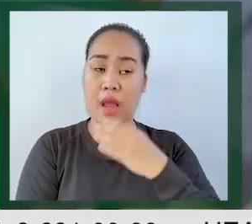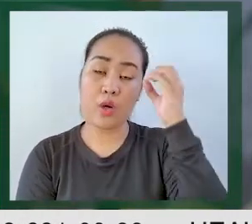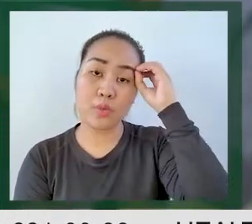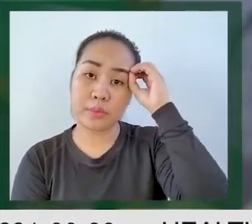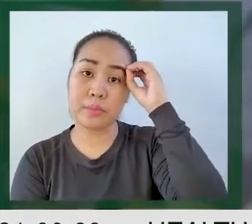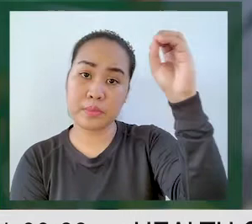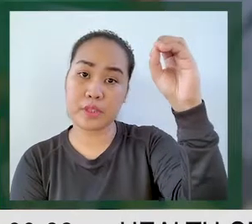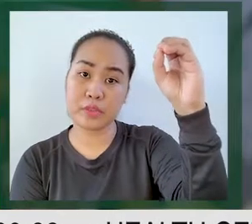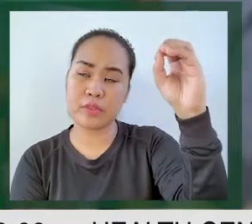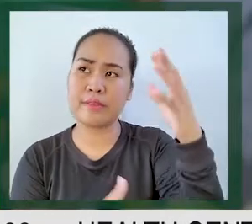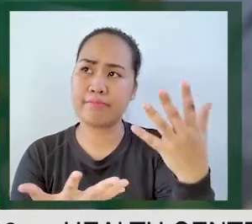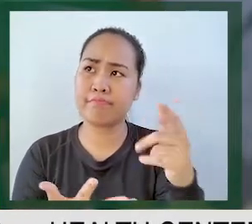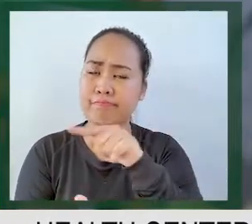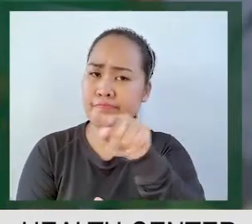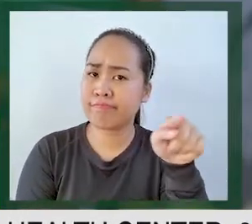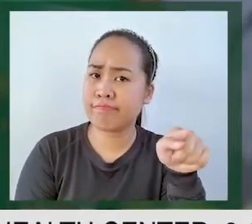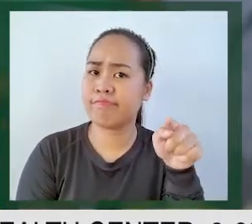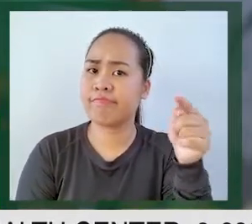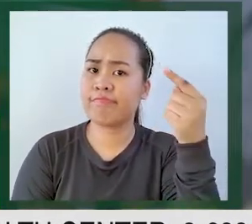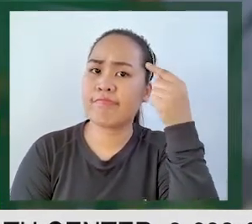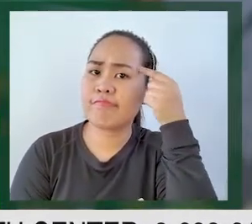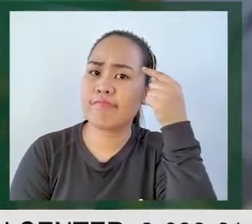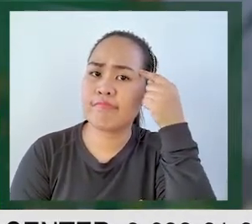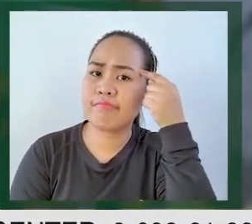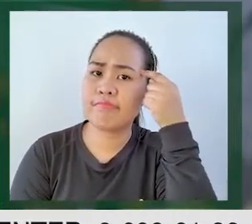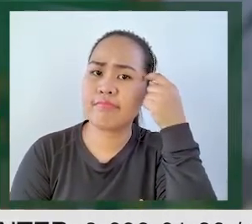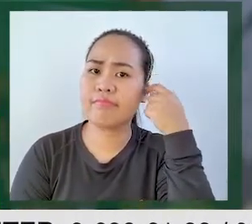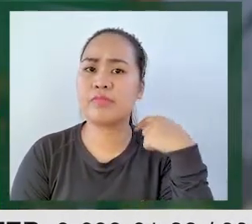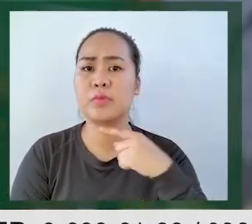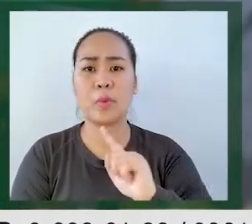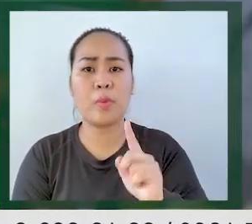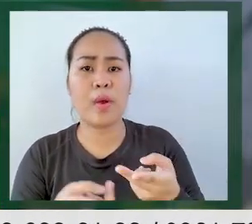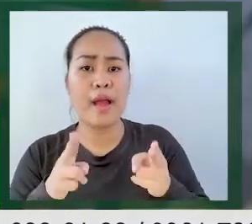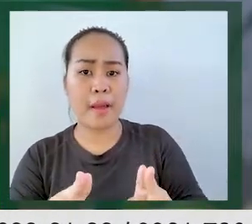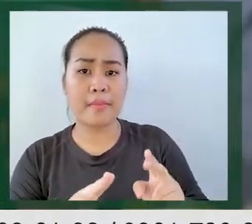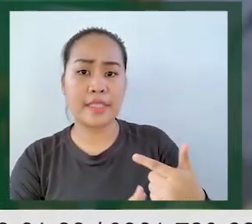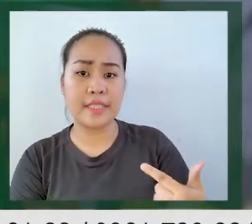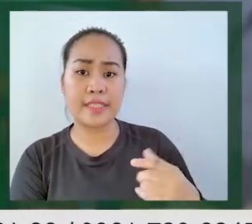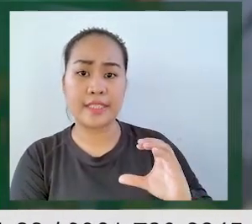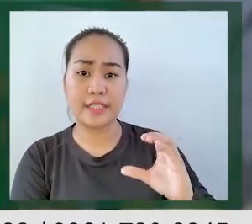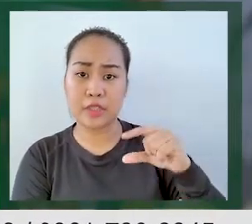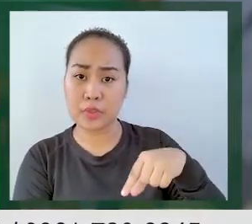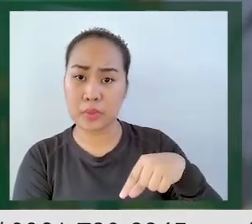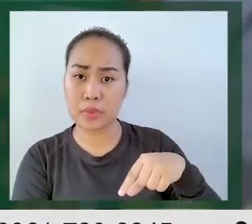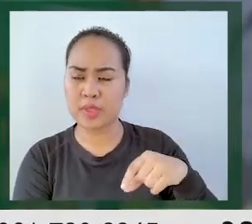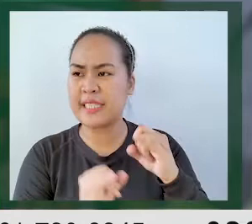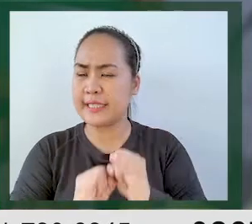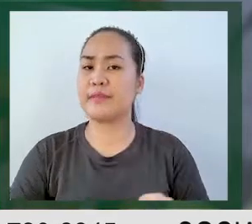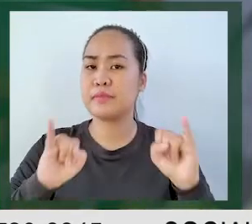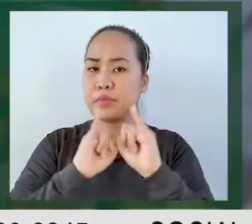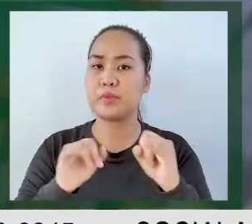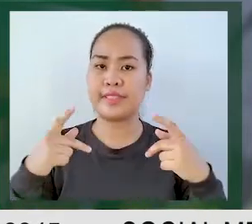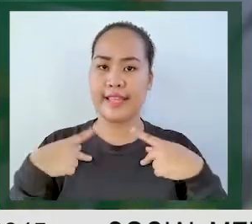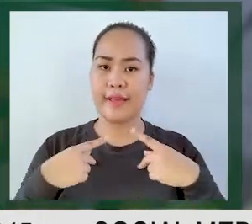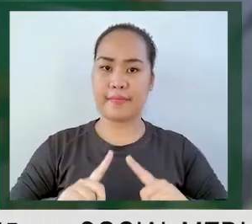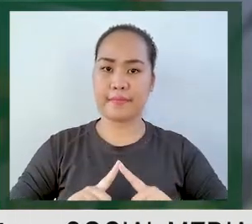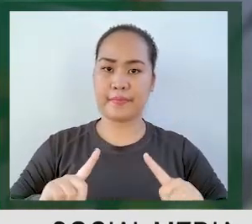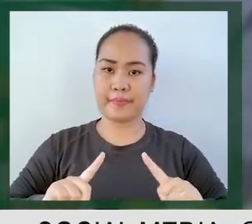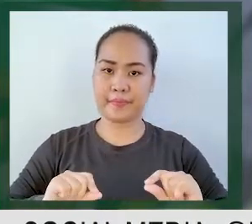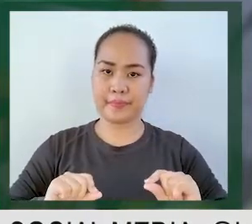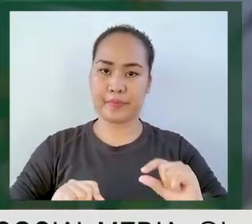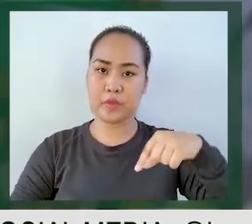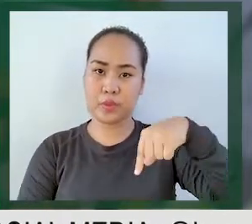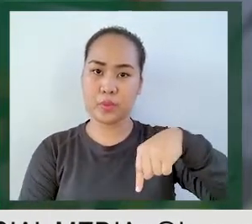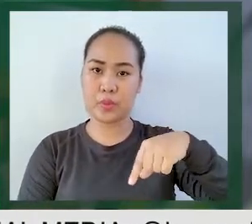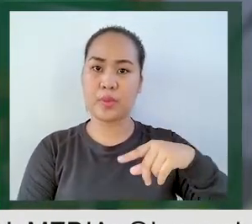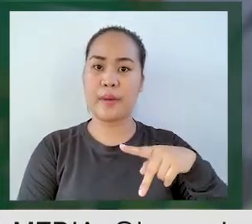aking opinion, pag-isipan nyo rin mga kabarangay, di ba? Kung mag-GCQ man, sana kahit papano may quarantine pass pa rin, di ba? Dahil